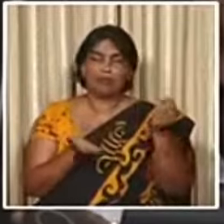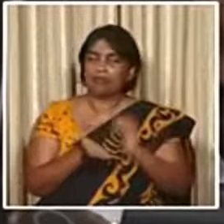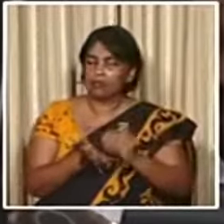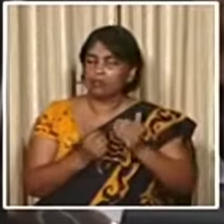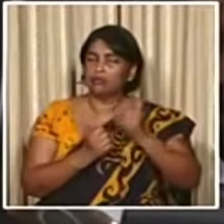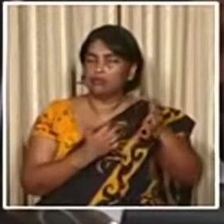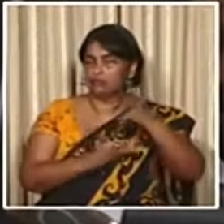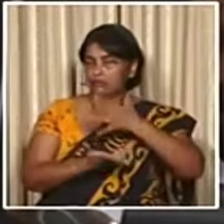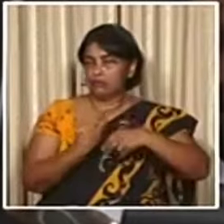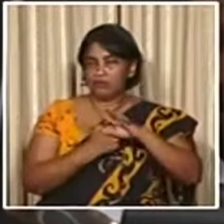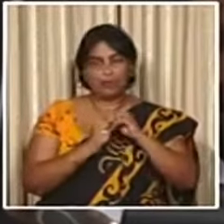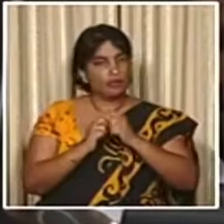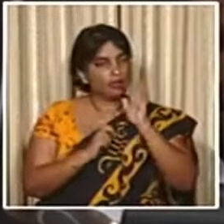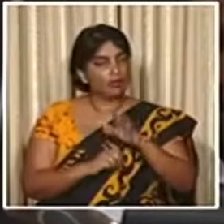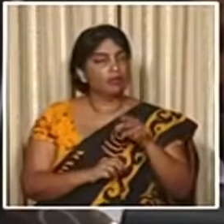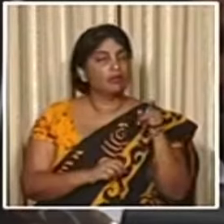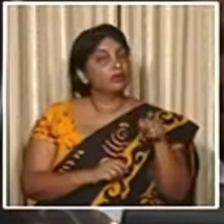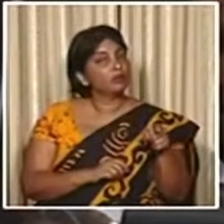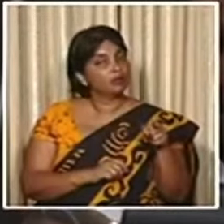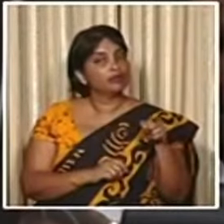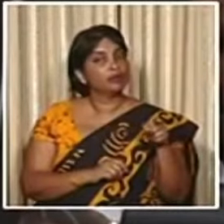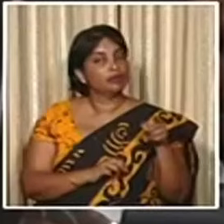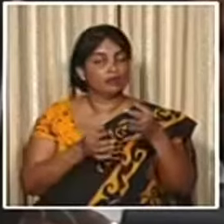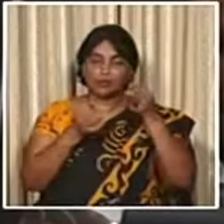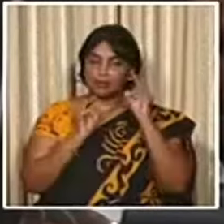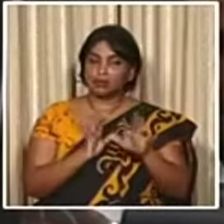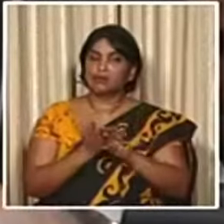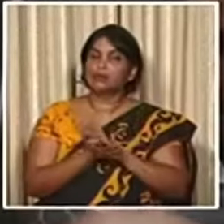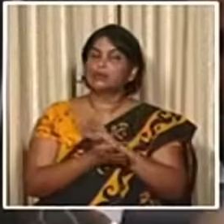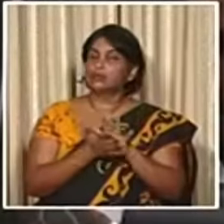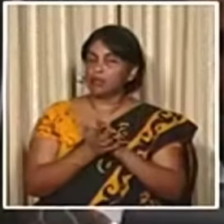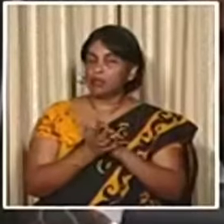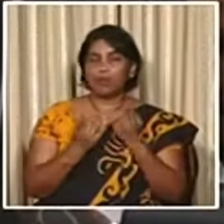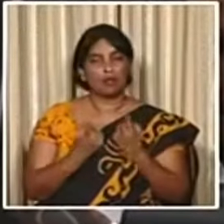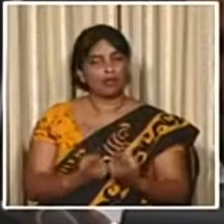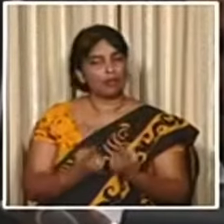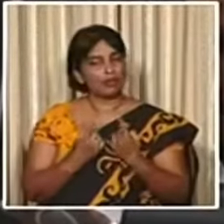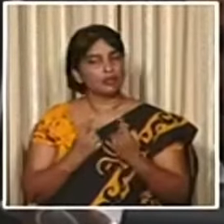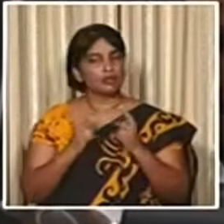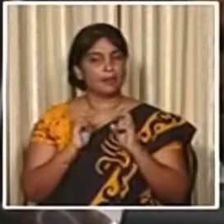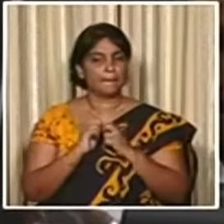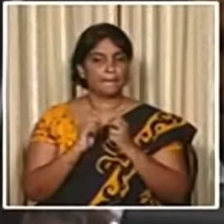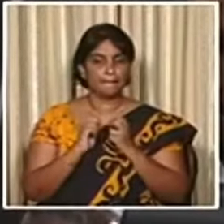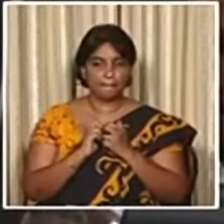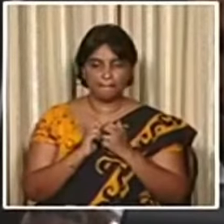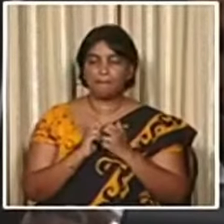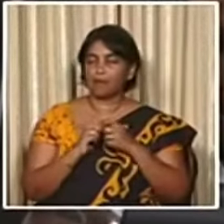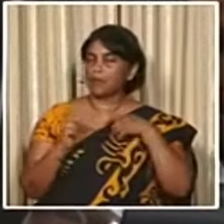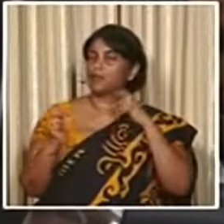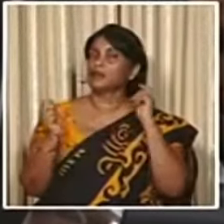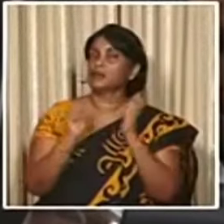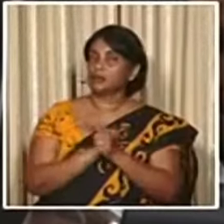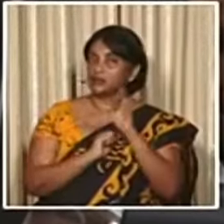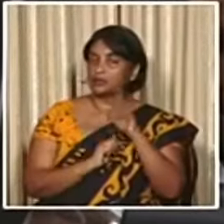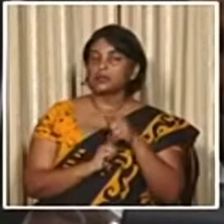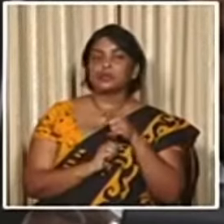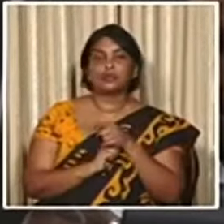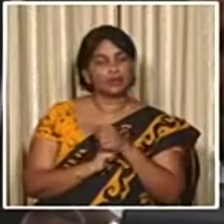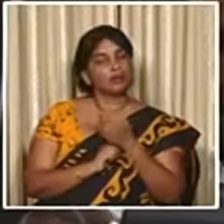තවත් ව්‍යාකූල වෙලා තියෙනවා. එතකොට ඒවා නිවැරදි කරගන්නත් තිබෙන අඩුපාඩුකම් යල්පැන ගිය නීති තත්ත්වයන් වෙනස් කරන්නත්